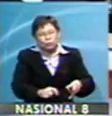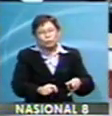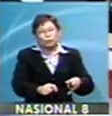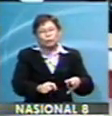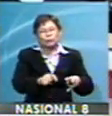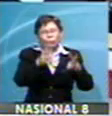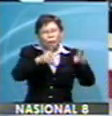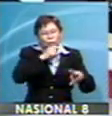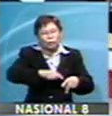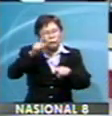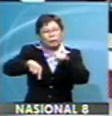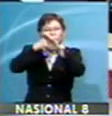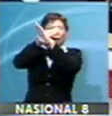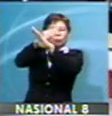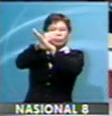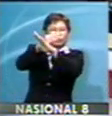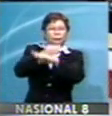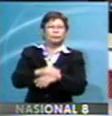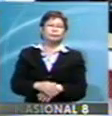Kara tidak layak dilindingi